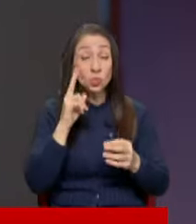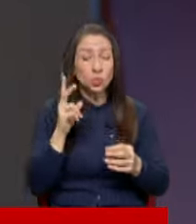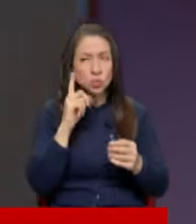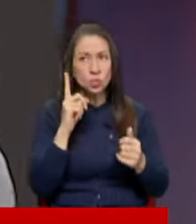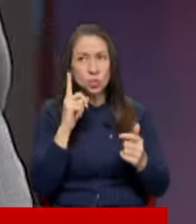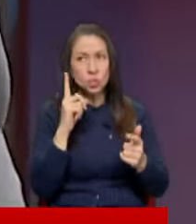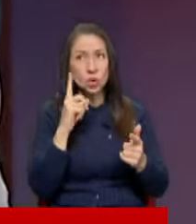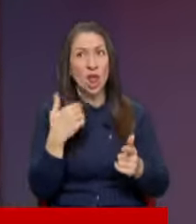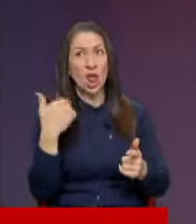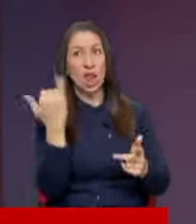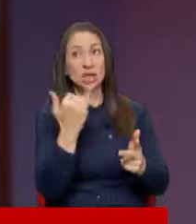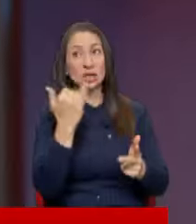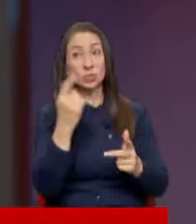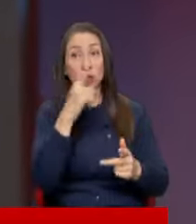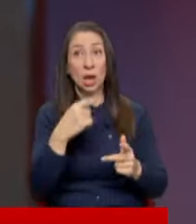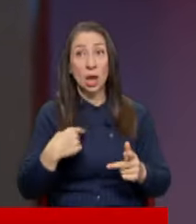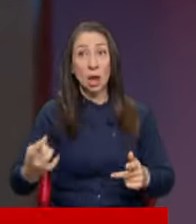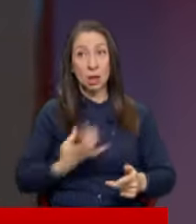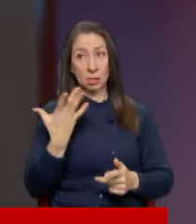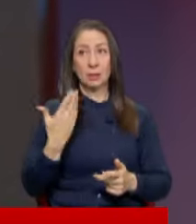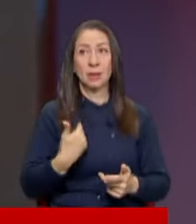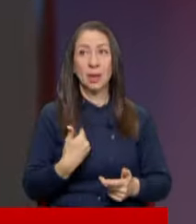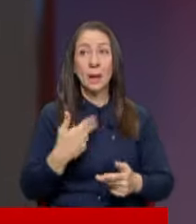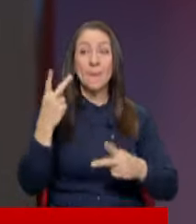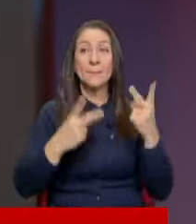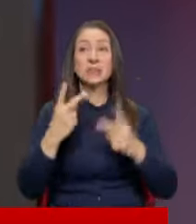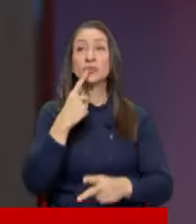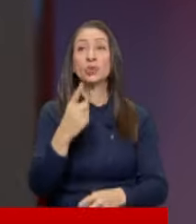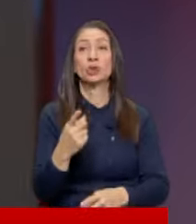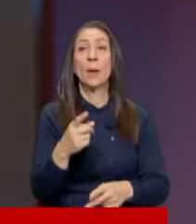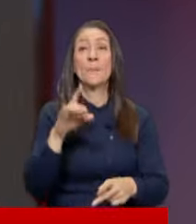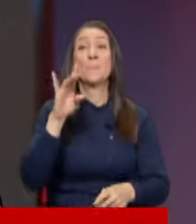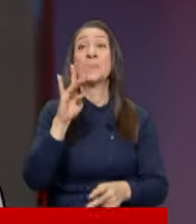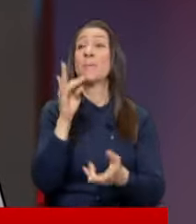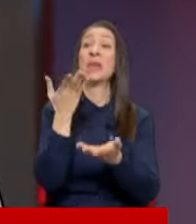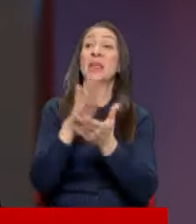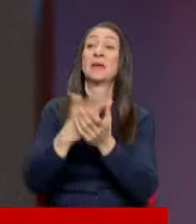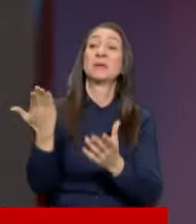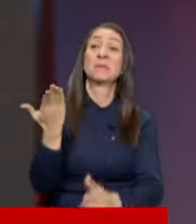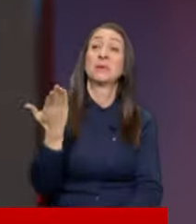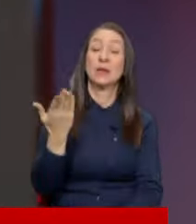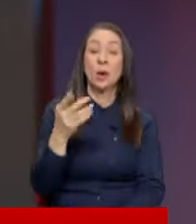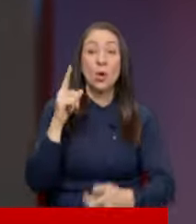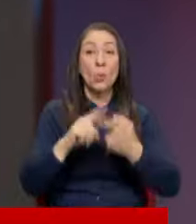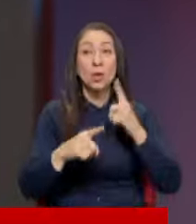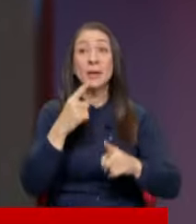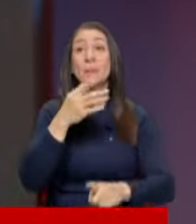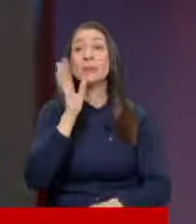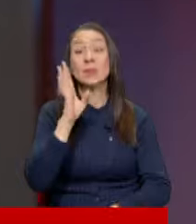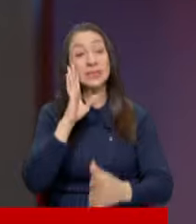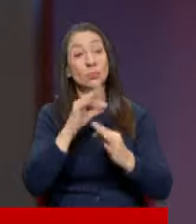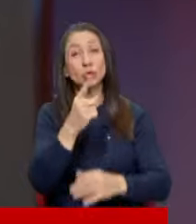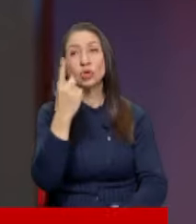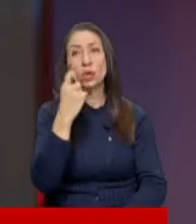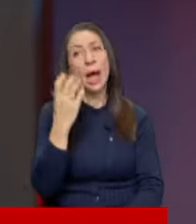duyduğum için eleştirdiğim dolayı atmadılar mı İlker bazıları diyor ki MHP'den niye ayrıldın siyaset bilgisi olmayanların